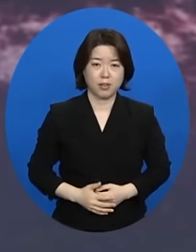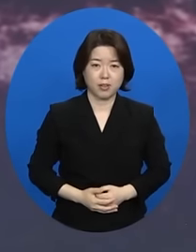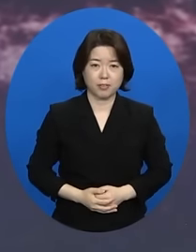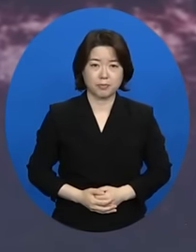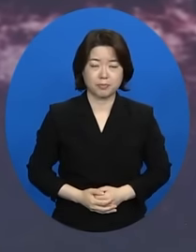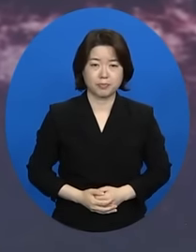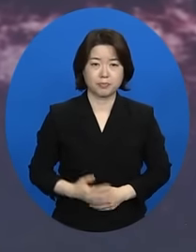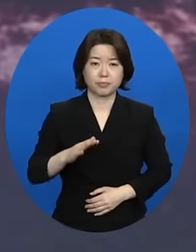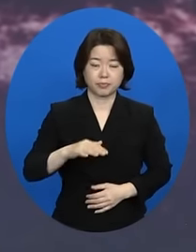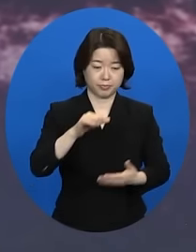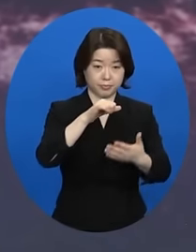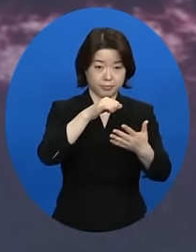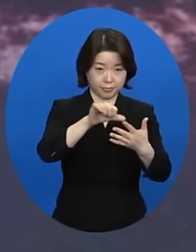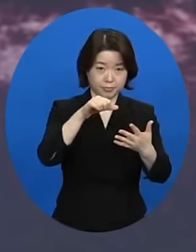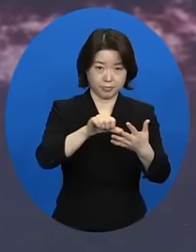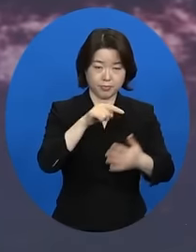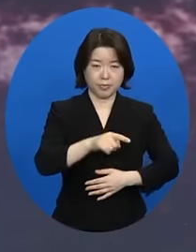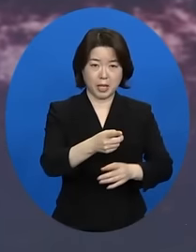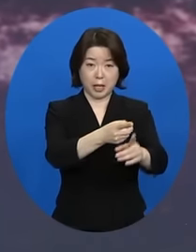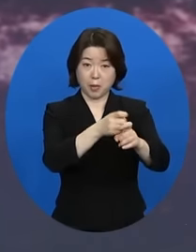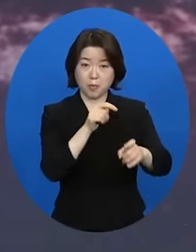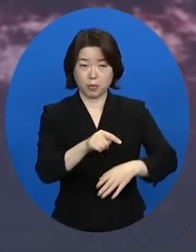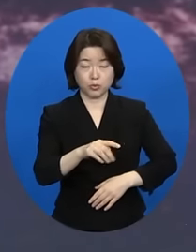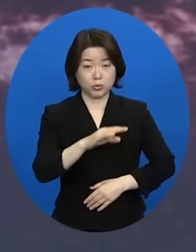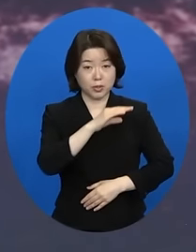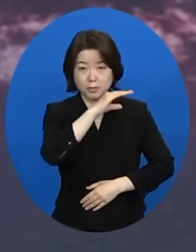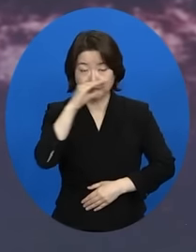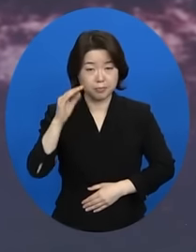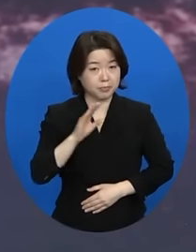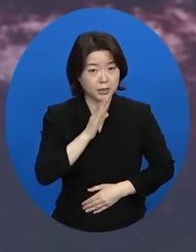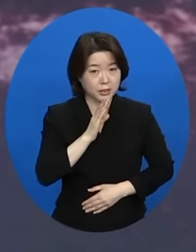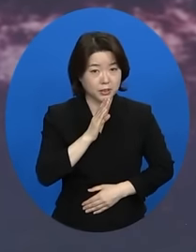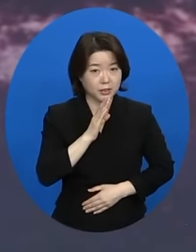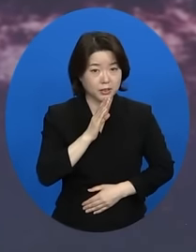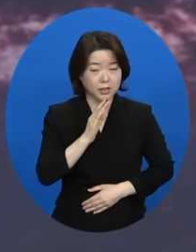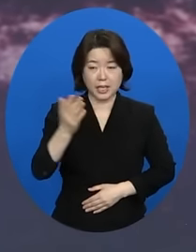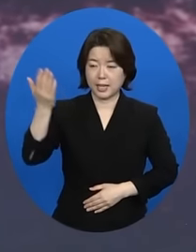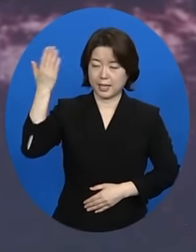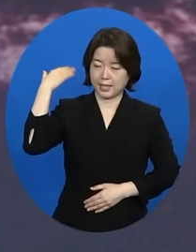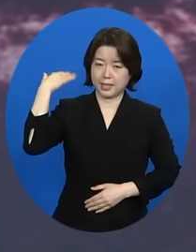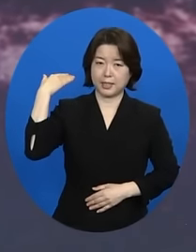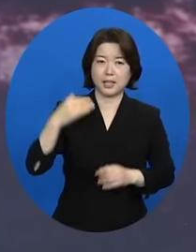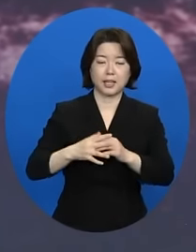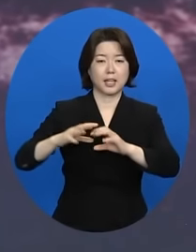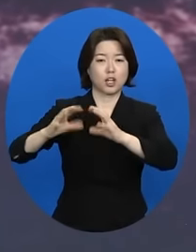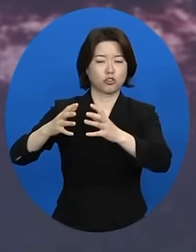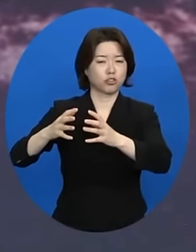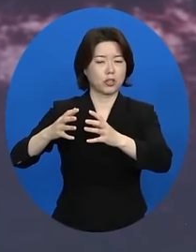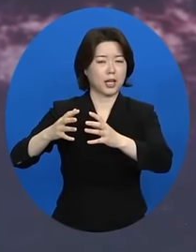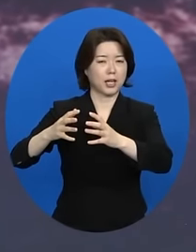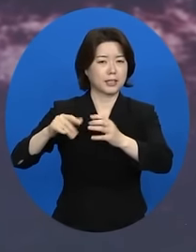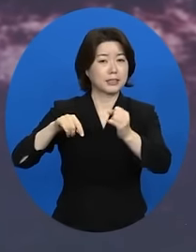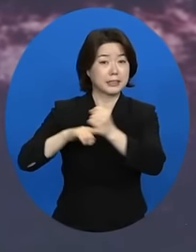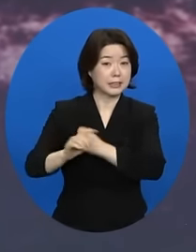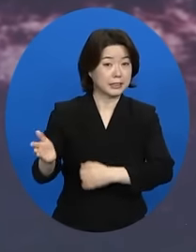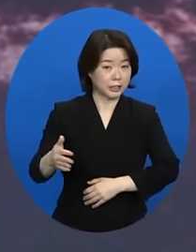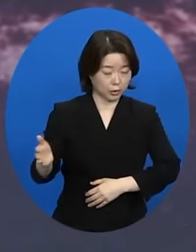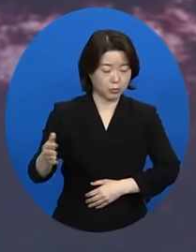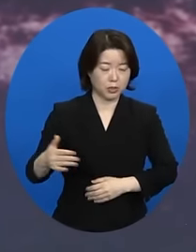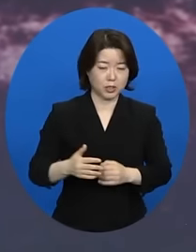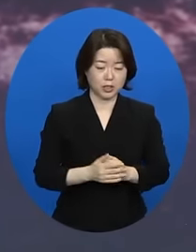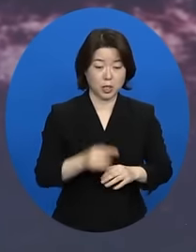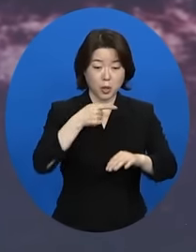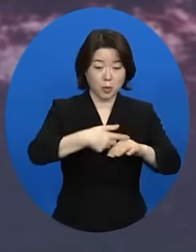그렇다고 해서 이 시므온과 레위가 한 복수가 과연 옳았는가? 그 당시에는 뭐 국가라는 개념 자체가 이들에는 없었고